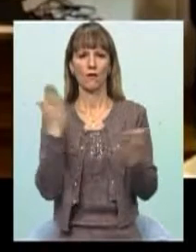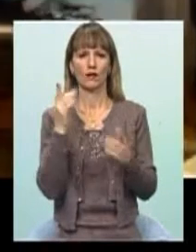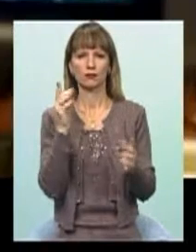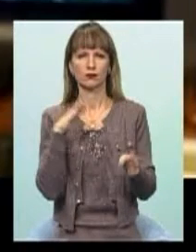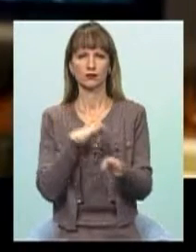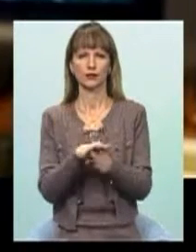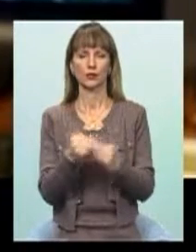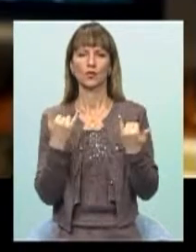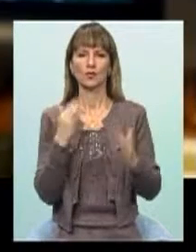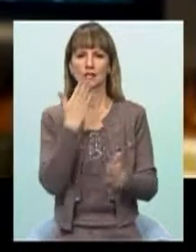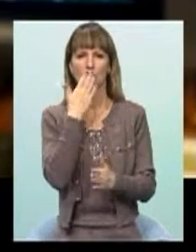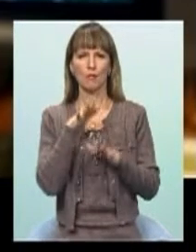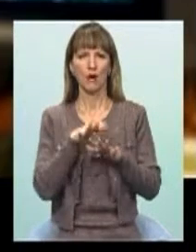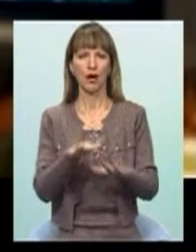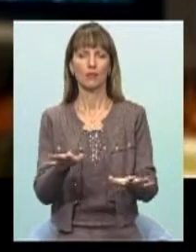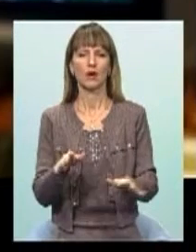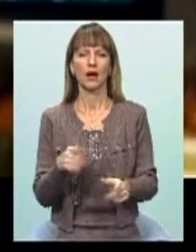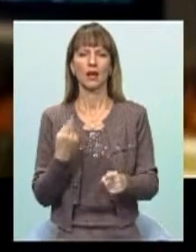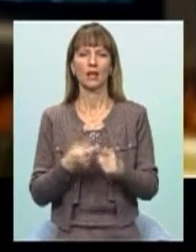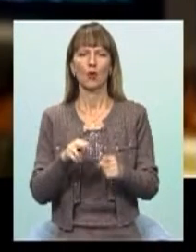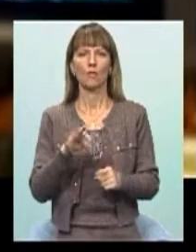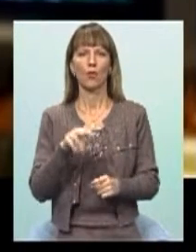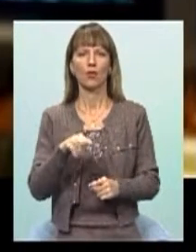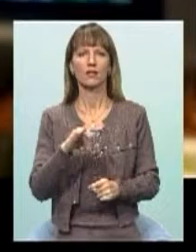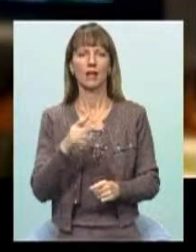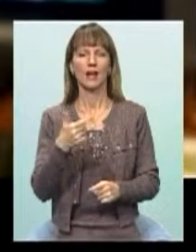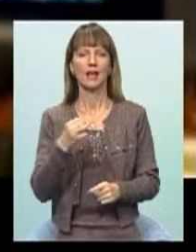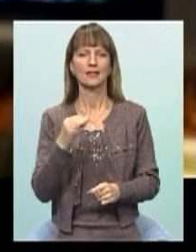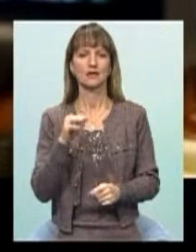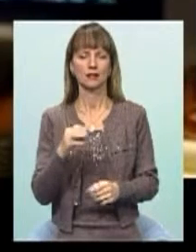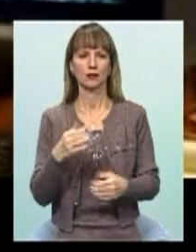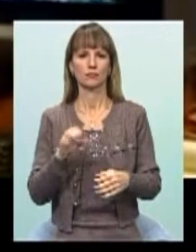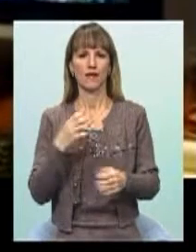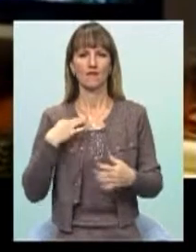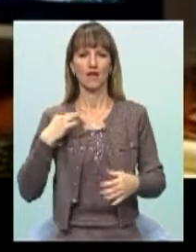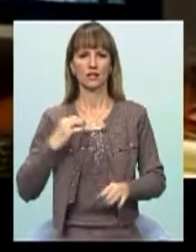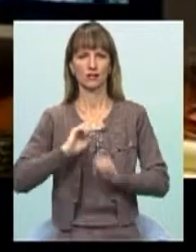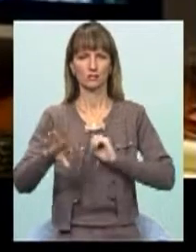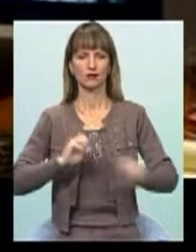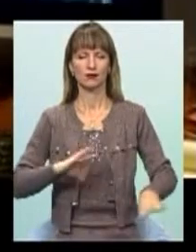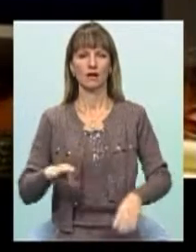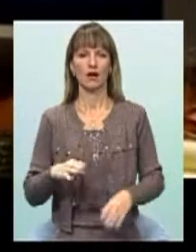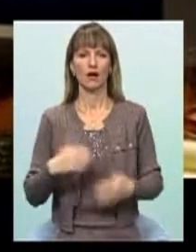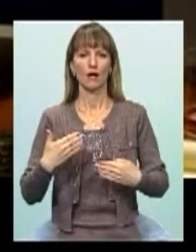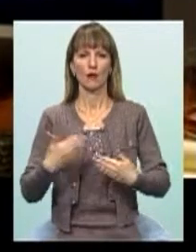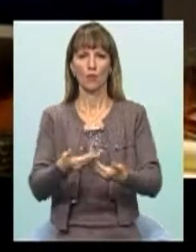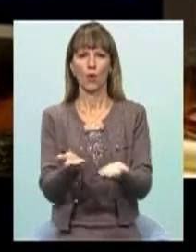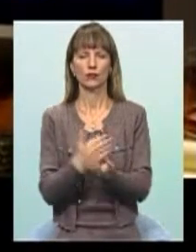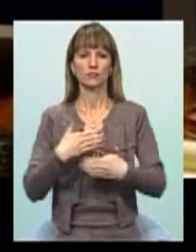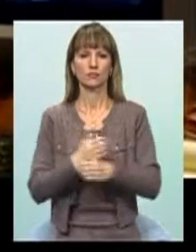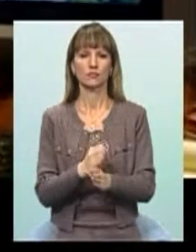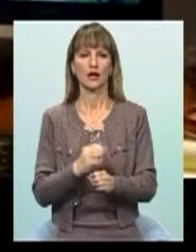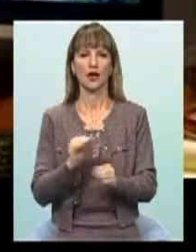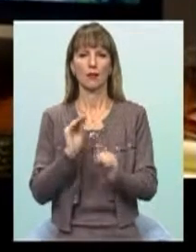сповнюється дивним запахом. Часто густо полтергейсти розкидають речі, розбивають посуд і пересувають меблі. Про них кажуть, що